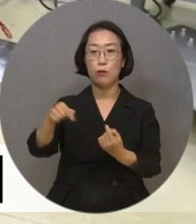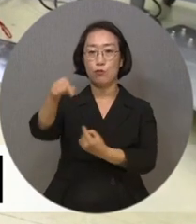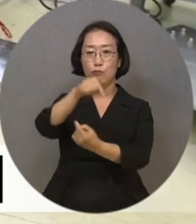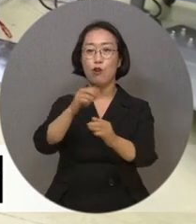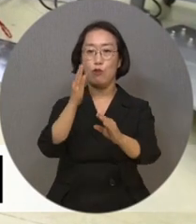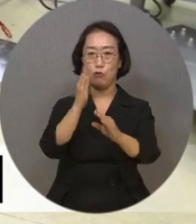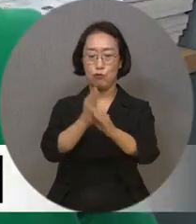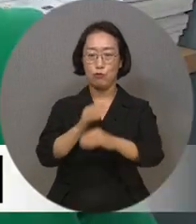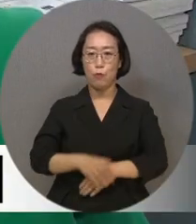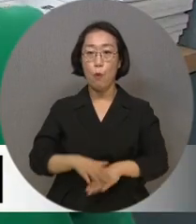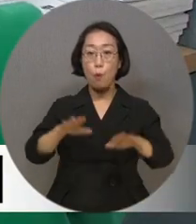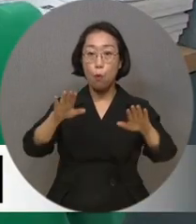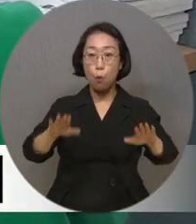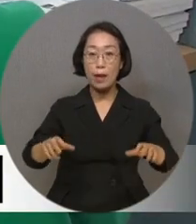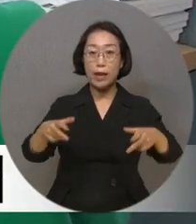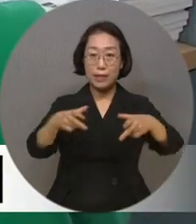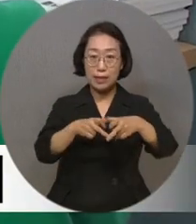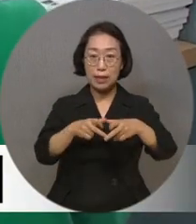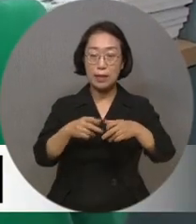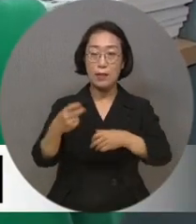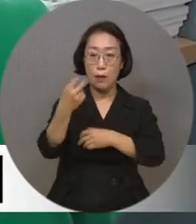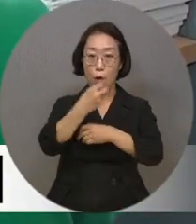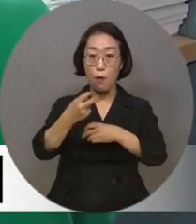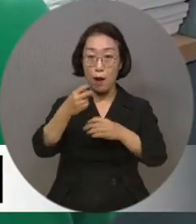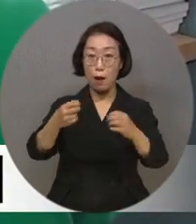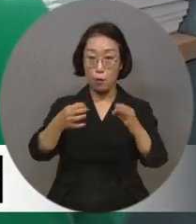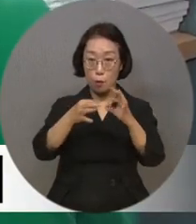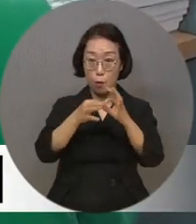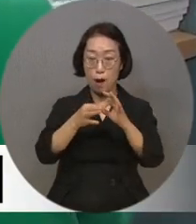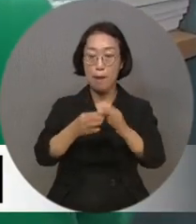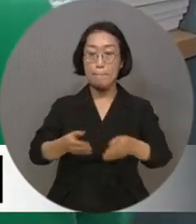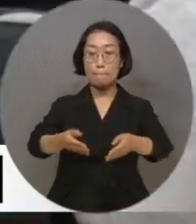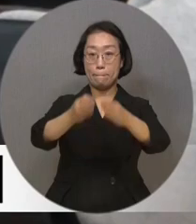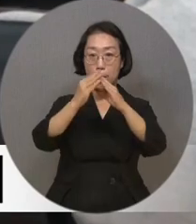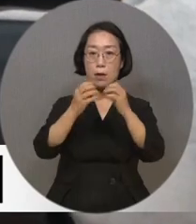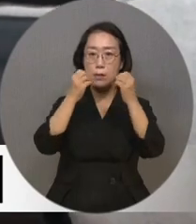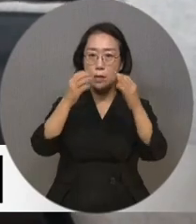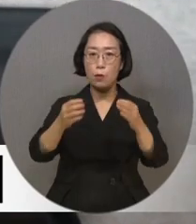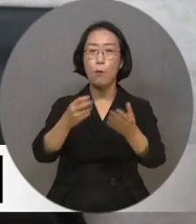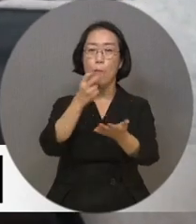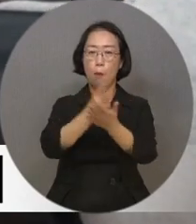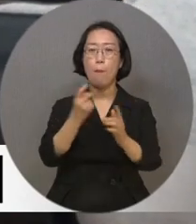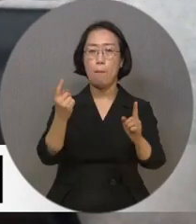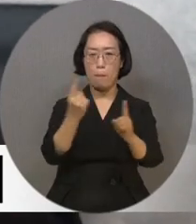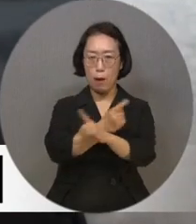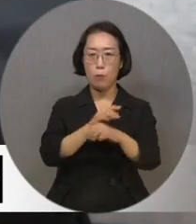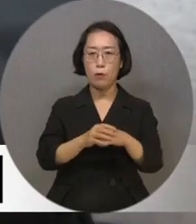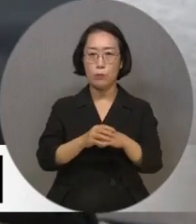있습니다. 올해는 장애인 건강과를 신설하고 장애인 건강권법을